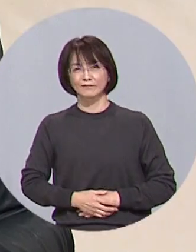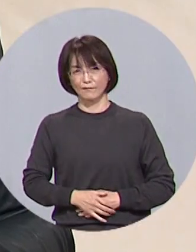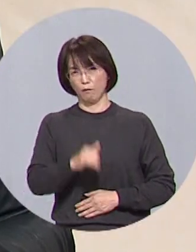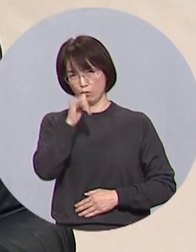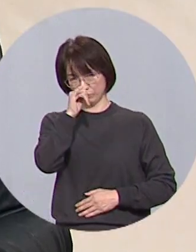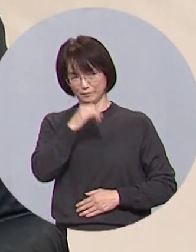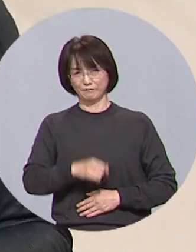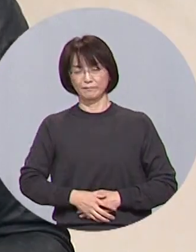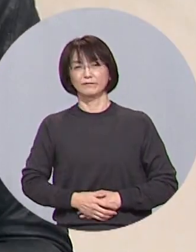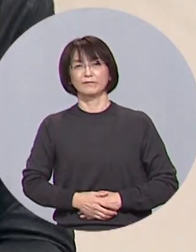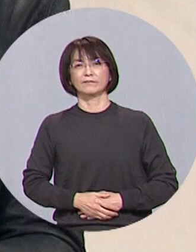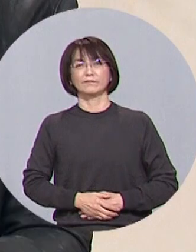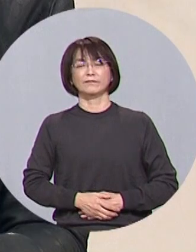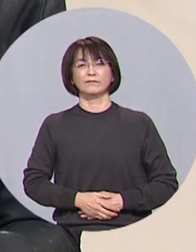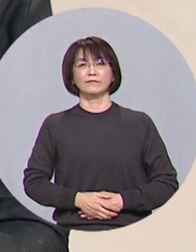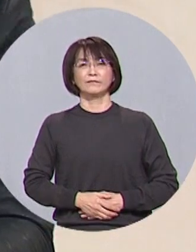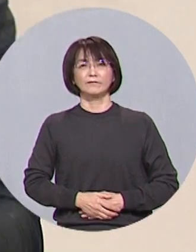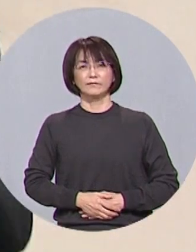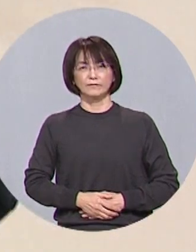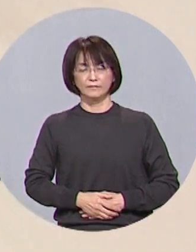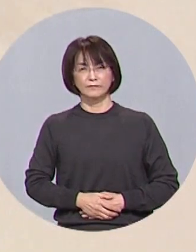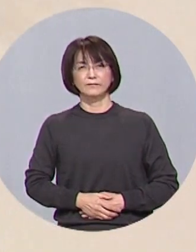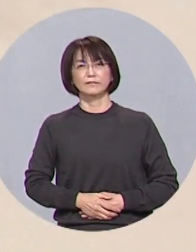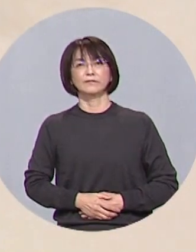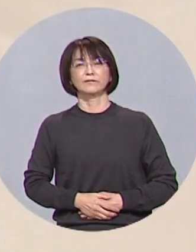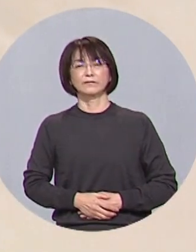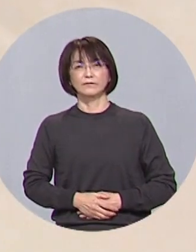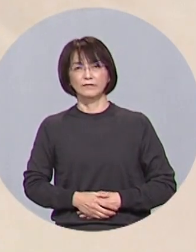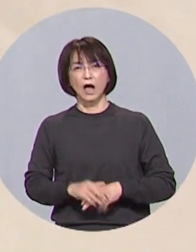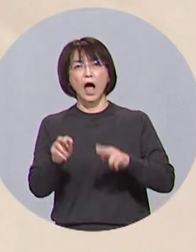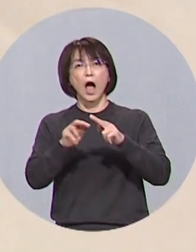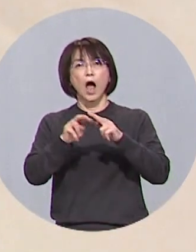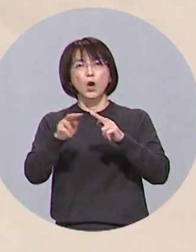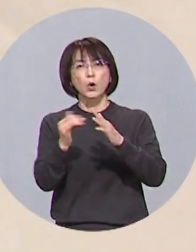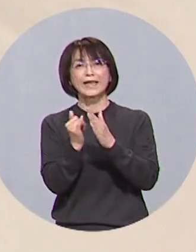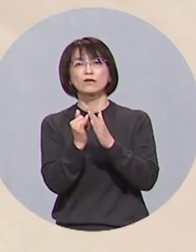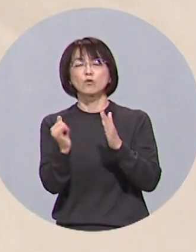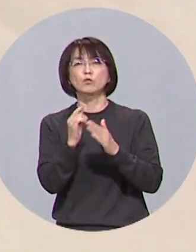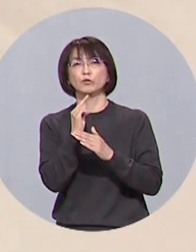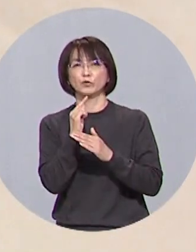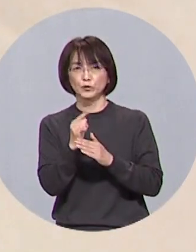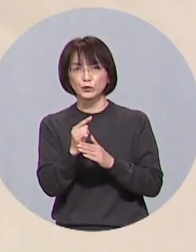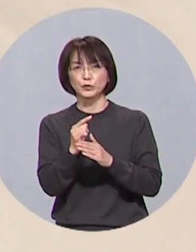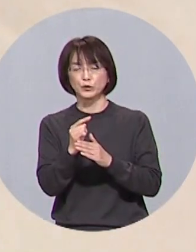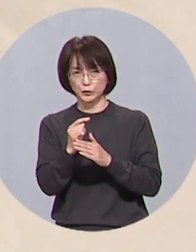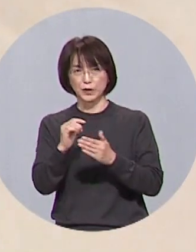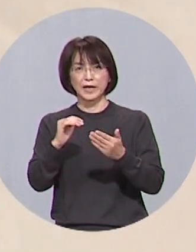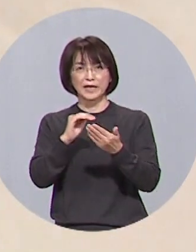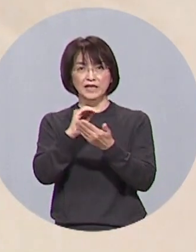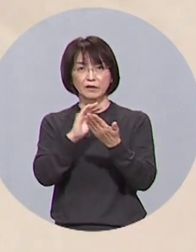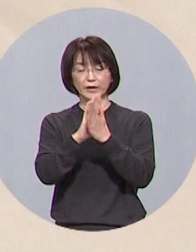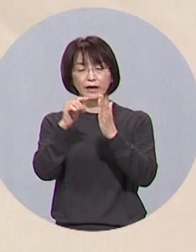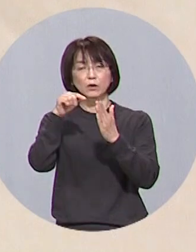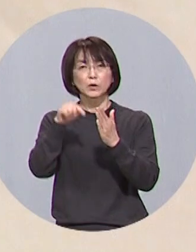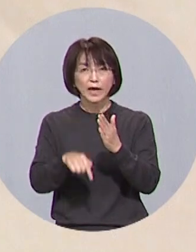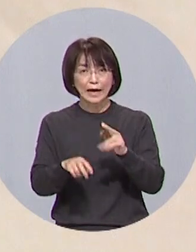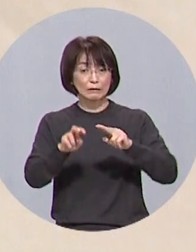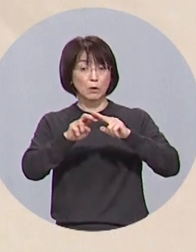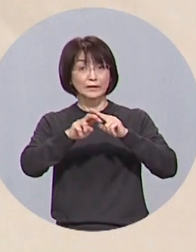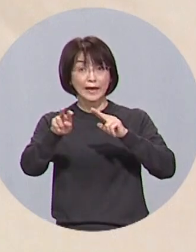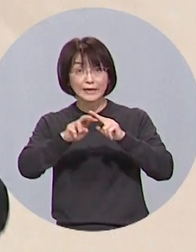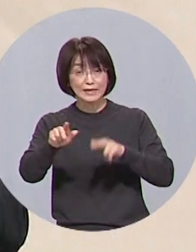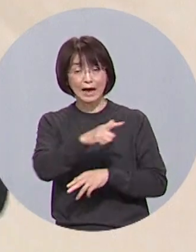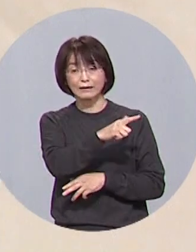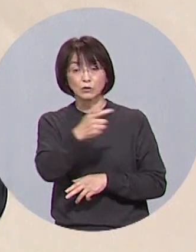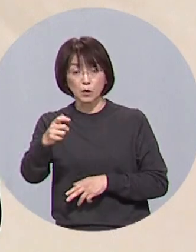何も言えないな。 でこれ路線族という、はい、まあ、埼玉の中にいろんなこう、ね、電車